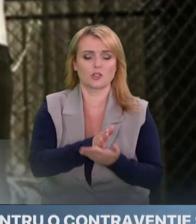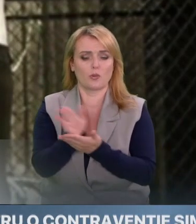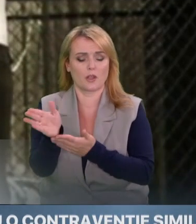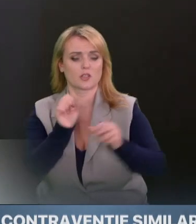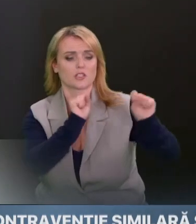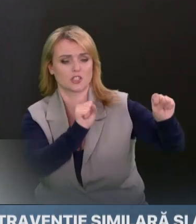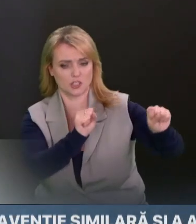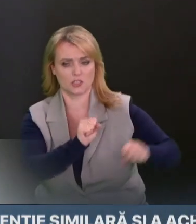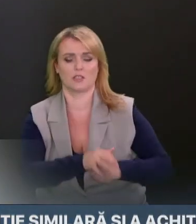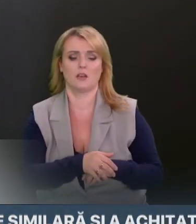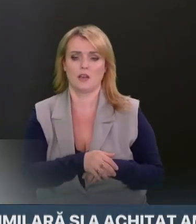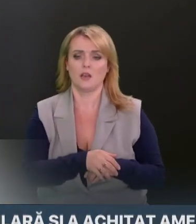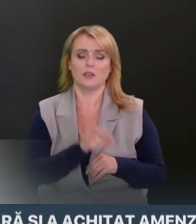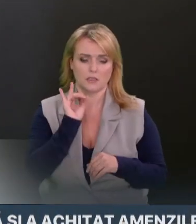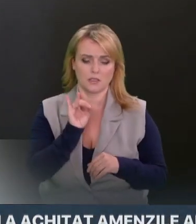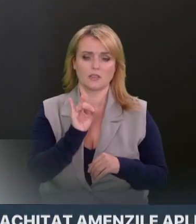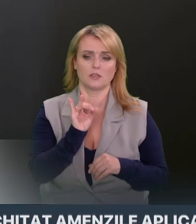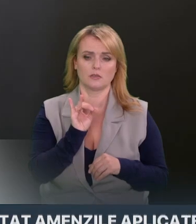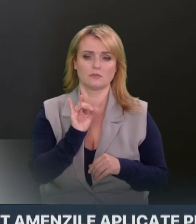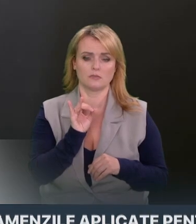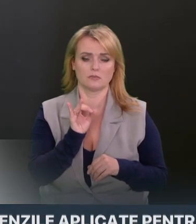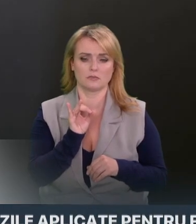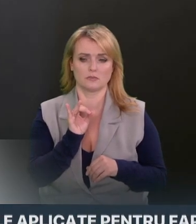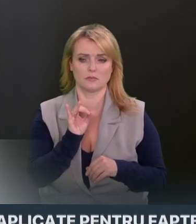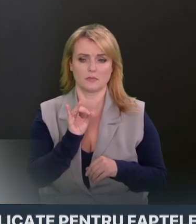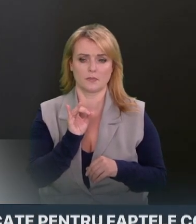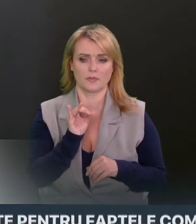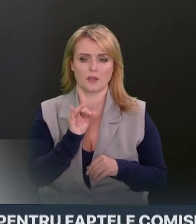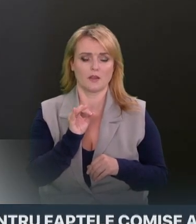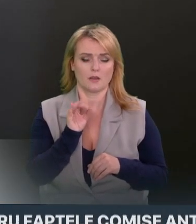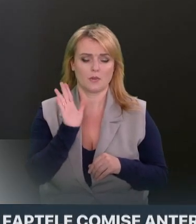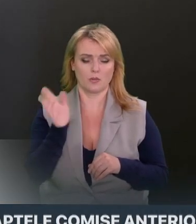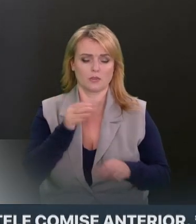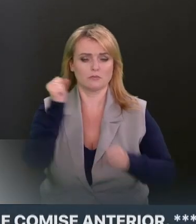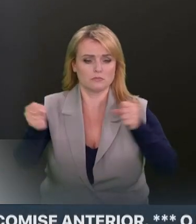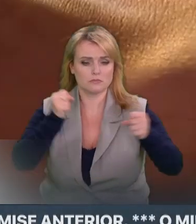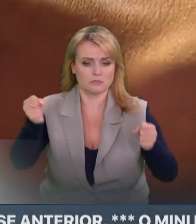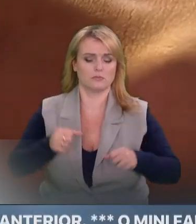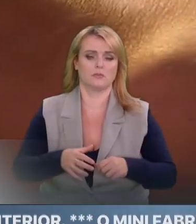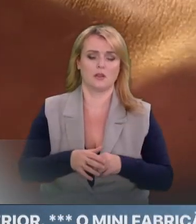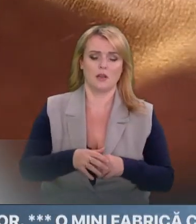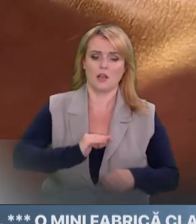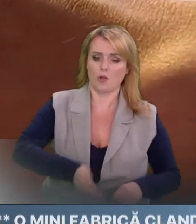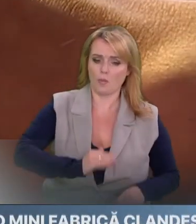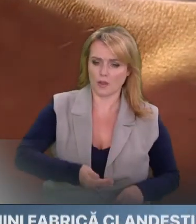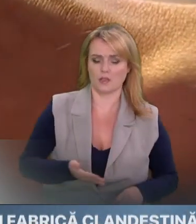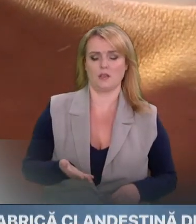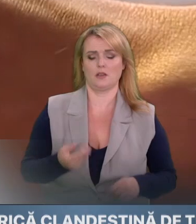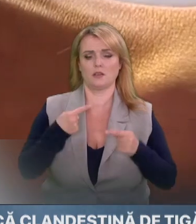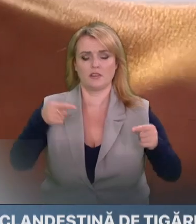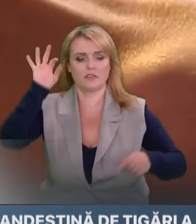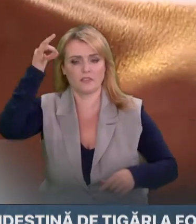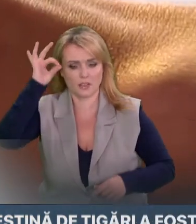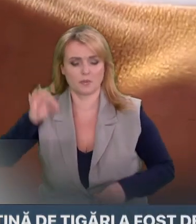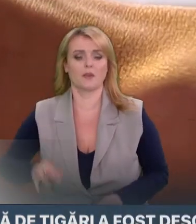cibernetice, care vor fi inclusiv ofițerii de securitate, personalul tehnic, în instituțiile statului, în companii private, care ne vor